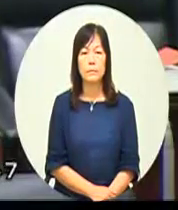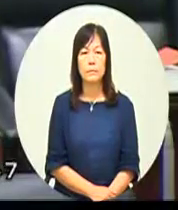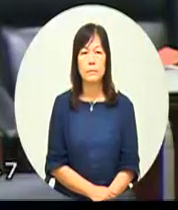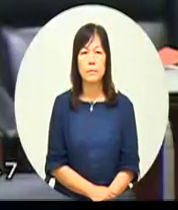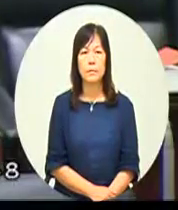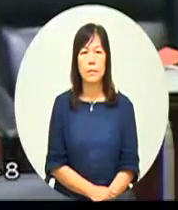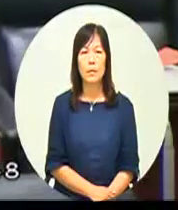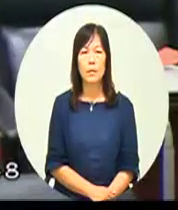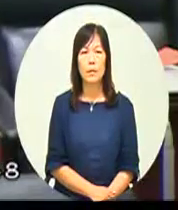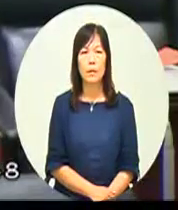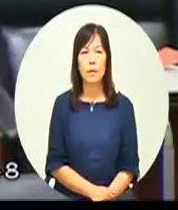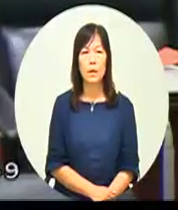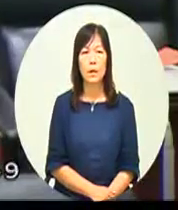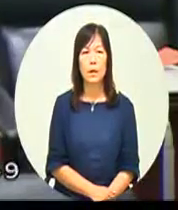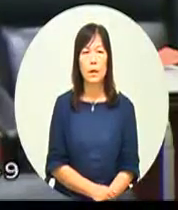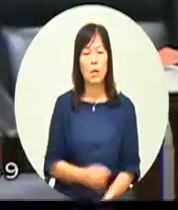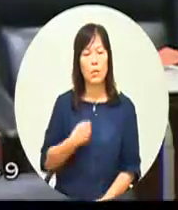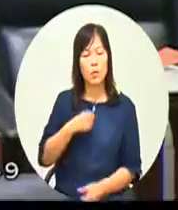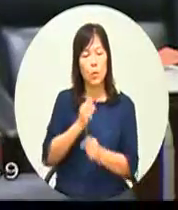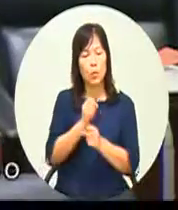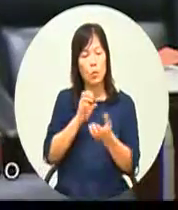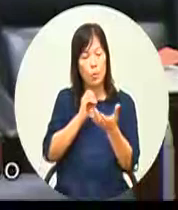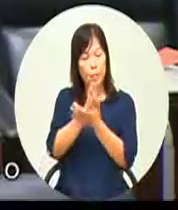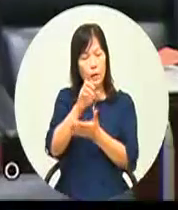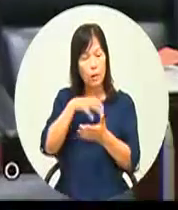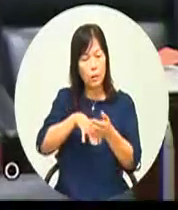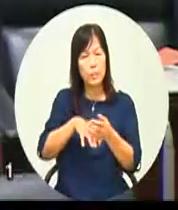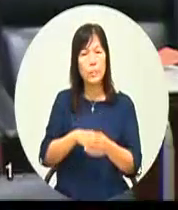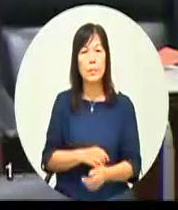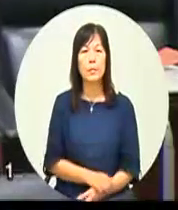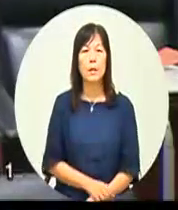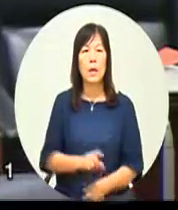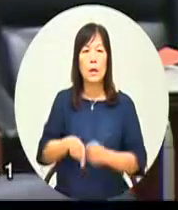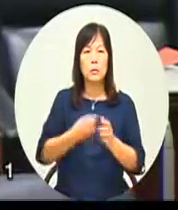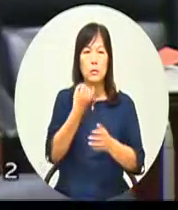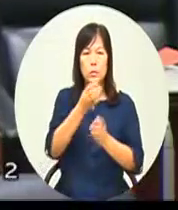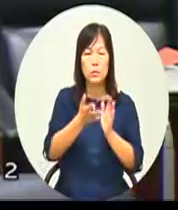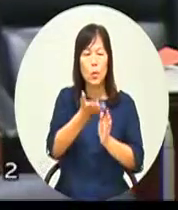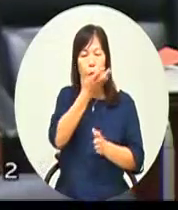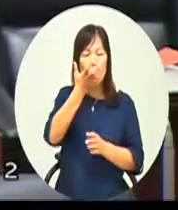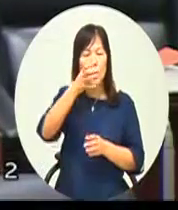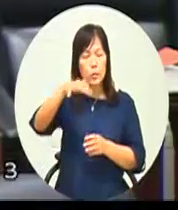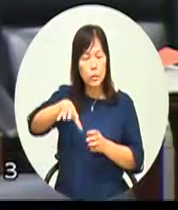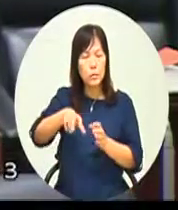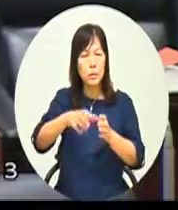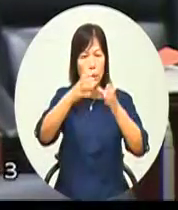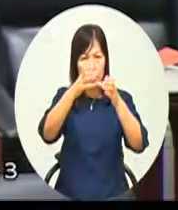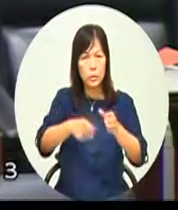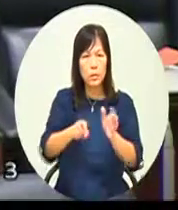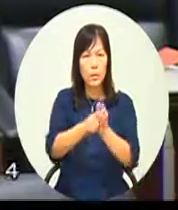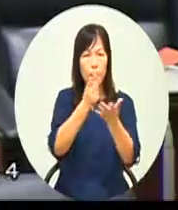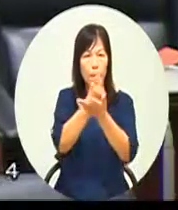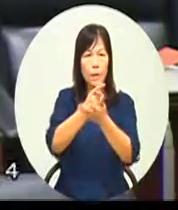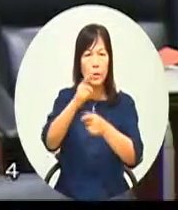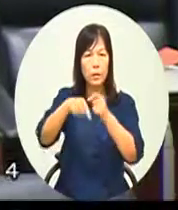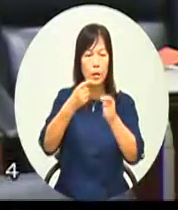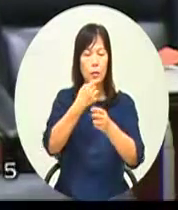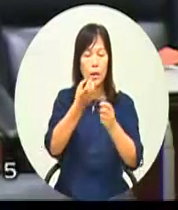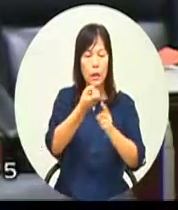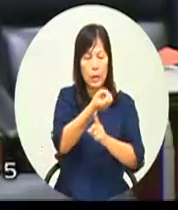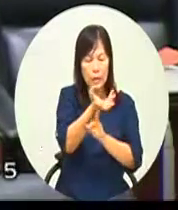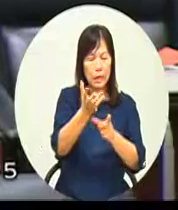那我们的业务报告里面只有提到说观光景点的建设与营运都有提到我们的莲池